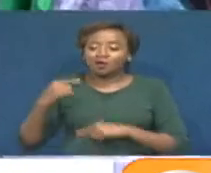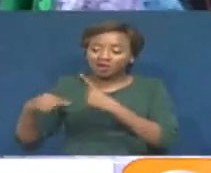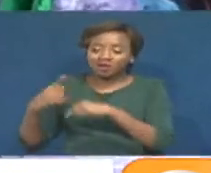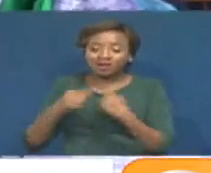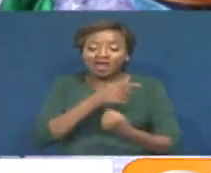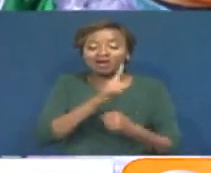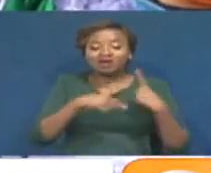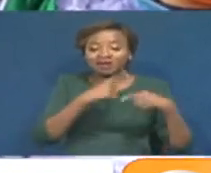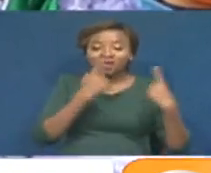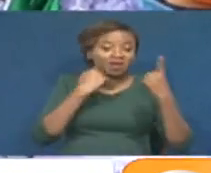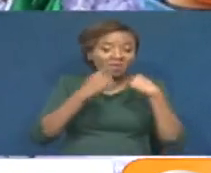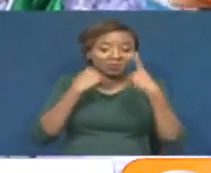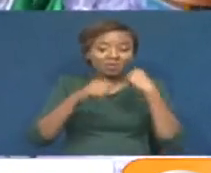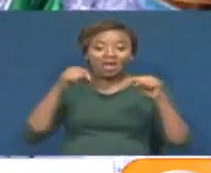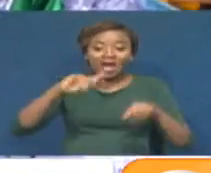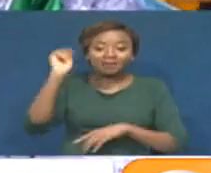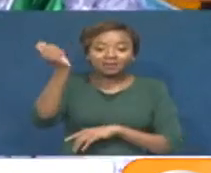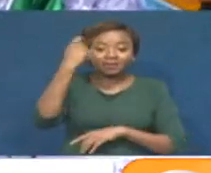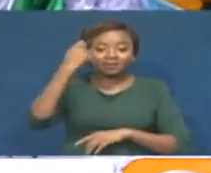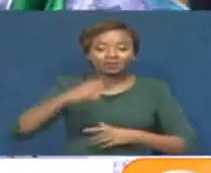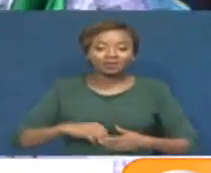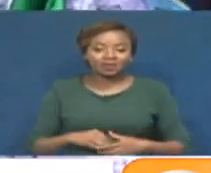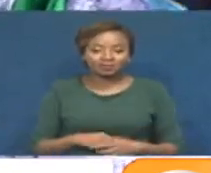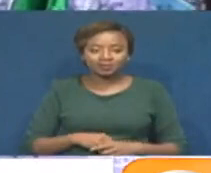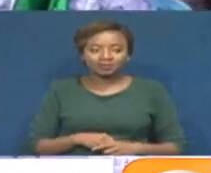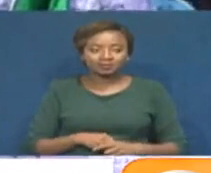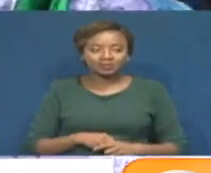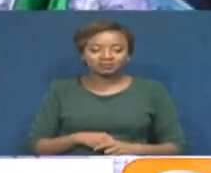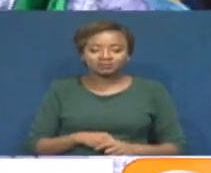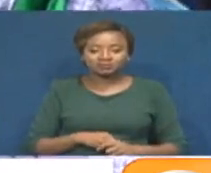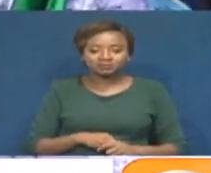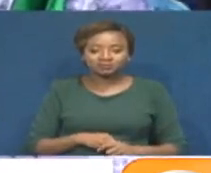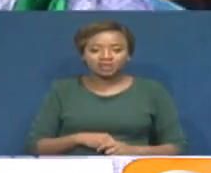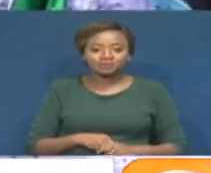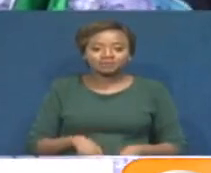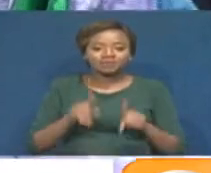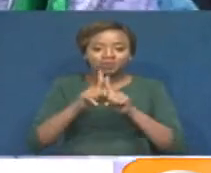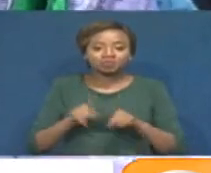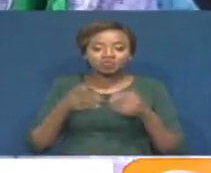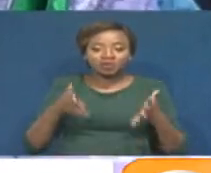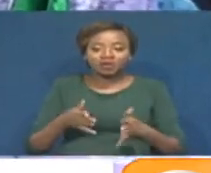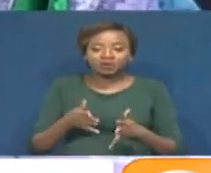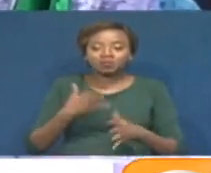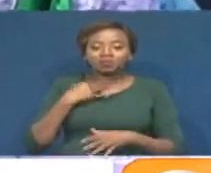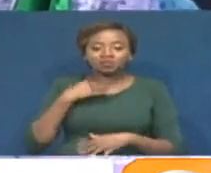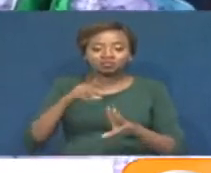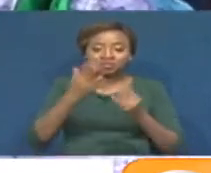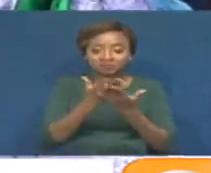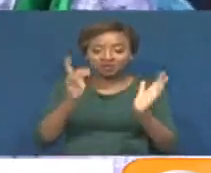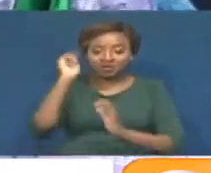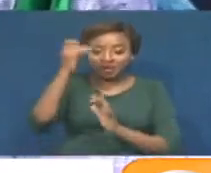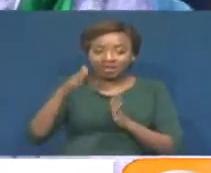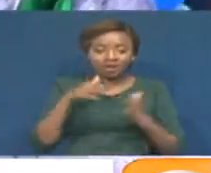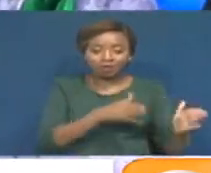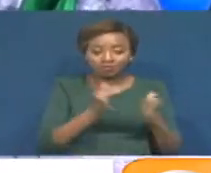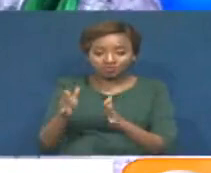wanalia. Kenya ni ya watu wote, na ni lazima tuwapatie wa Kenya nafasi, tupatie Kenya wengine nafasi kuongoza nchi hii. Wakati